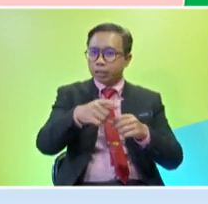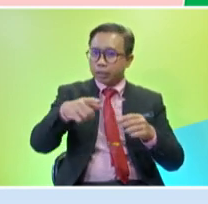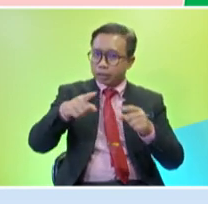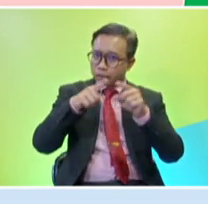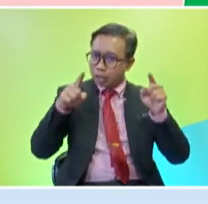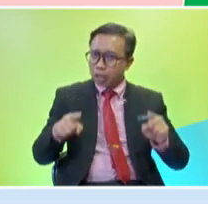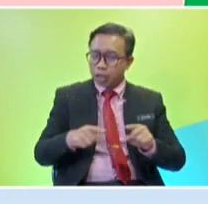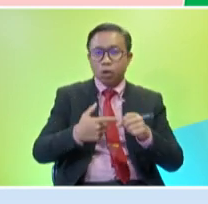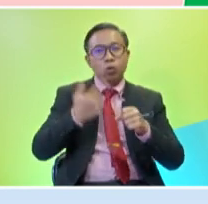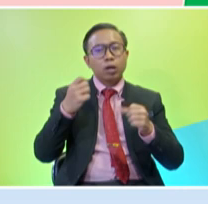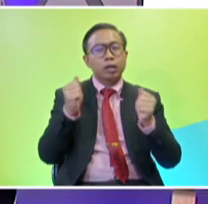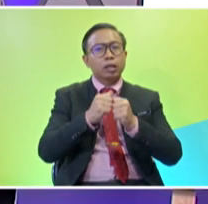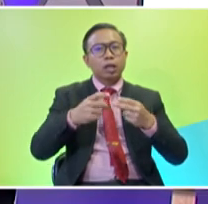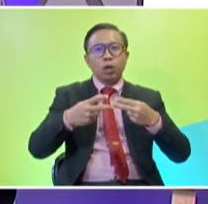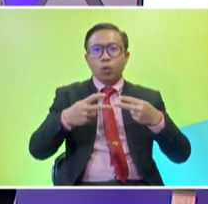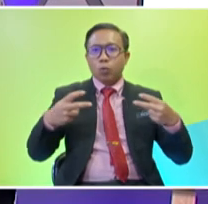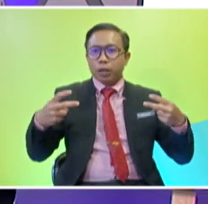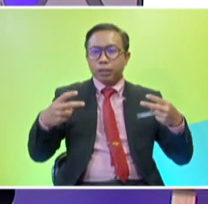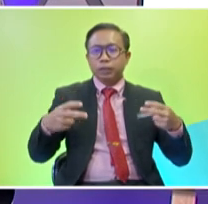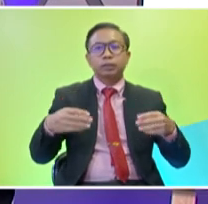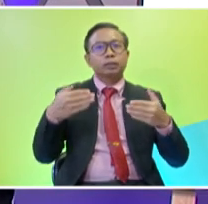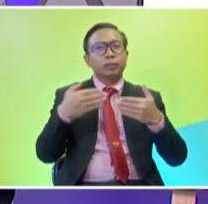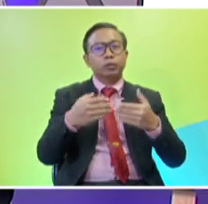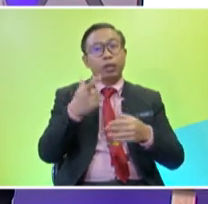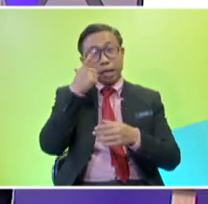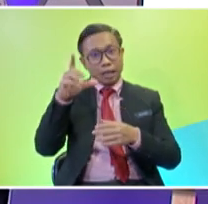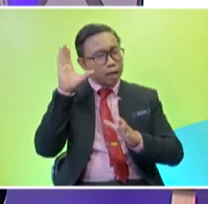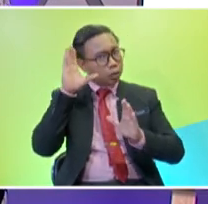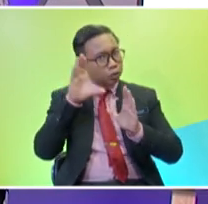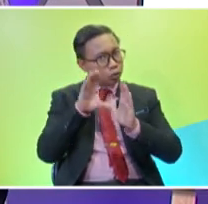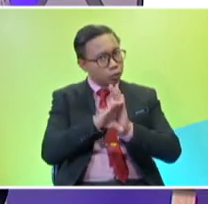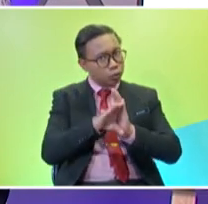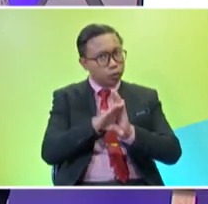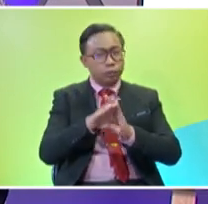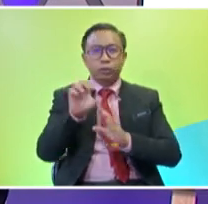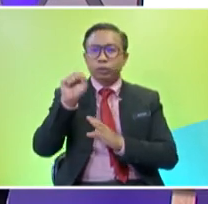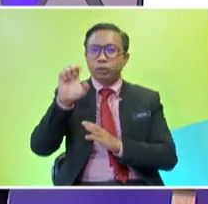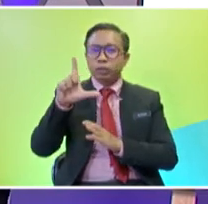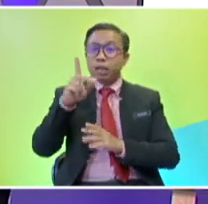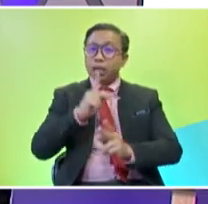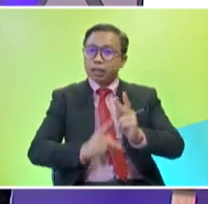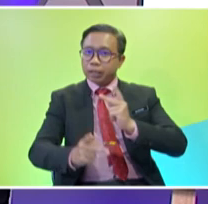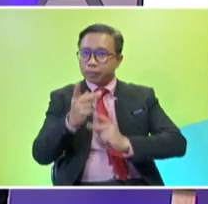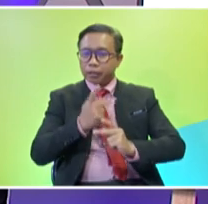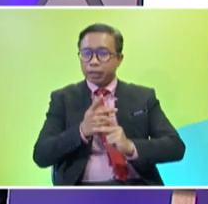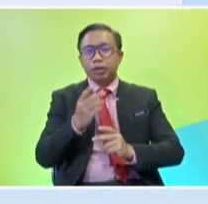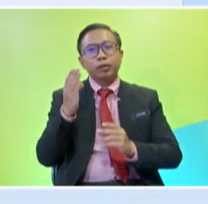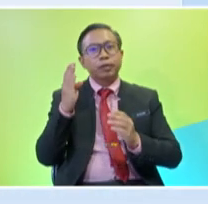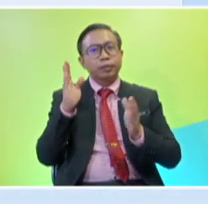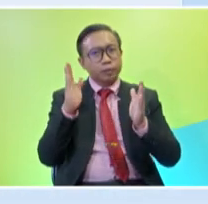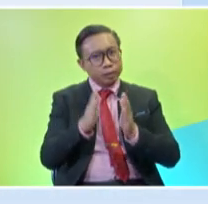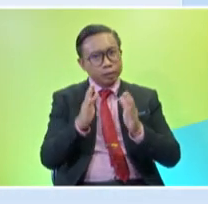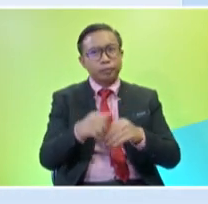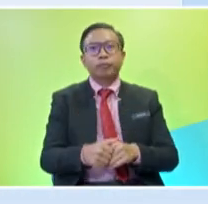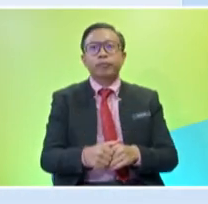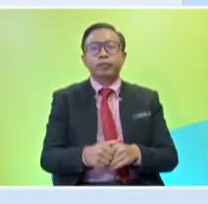waya penyambung jadi kita lihat contoh sel kimia ringkas ini adalah raja sel